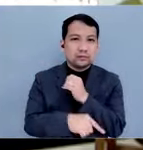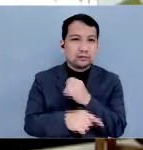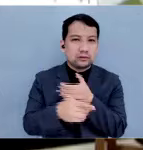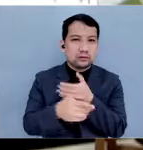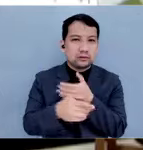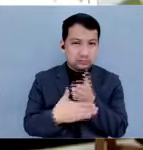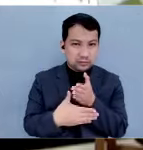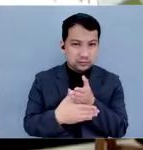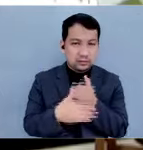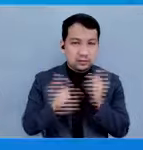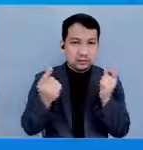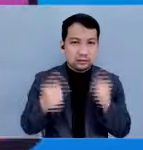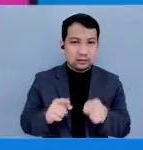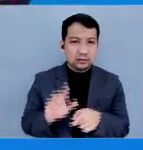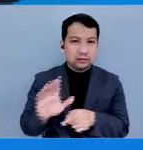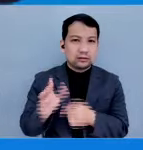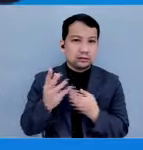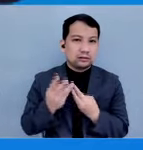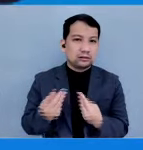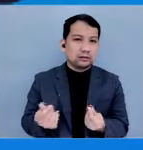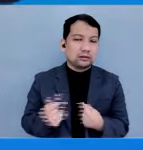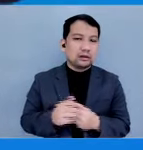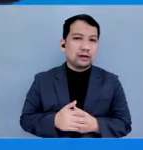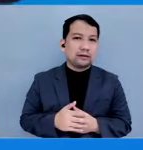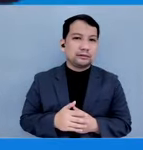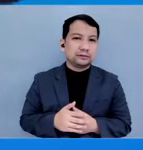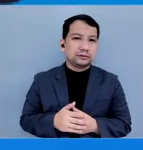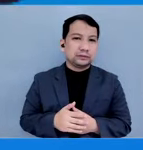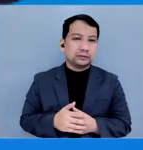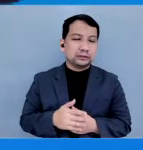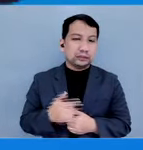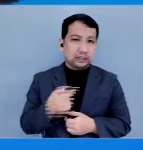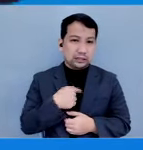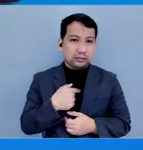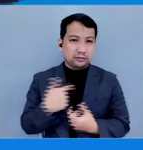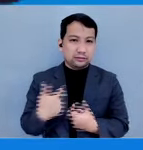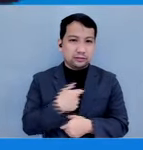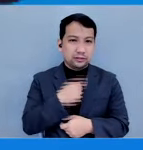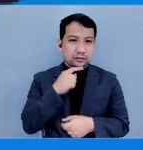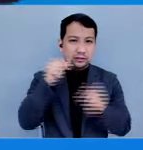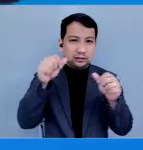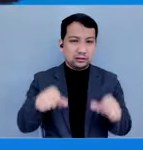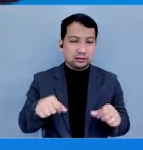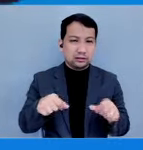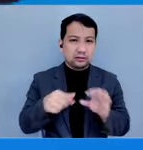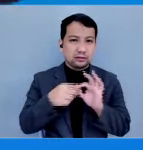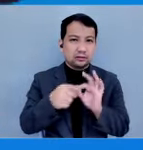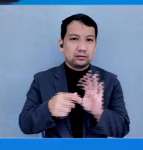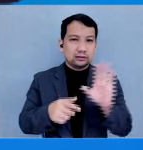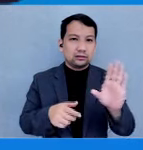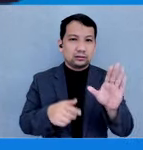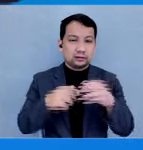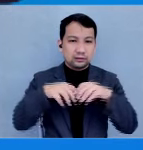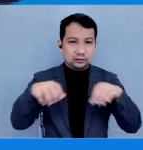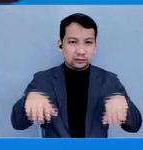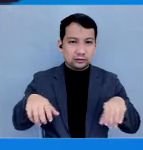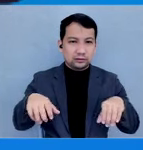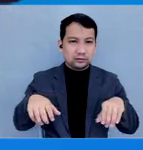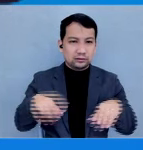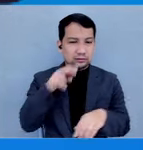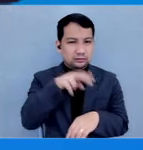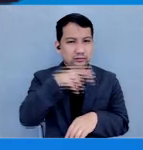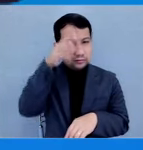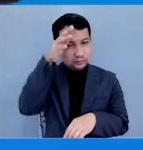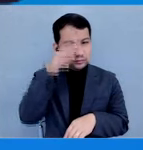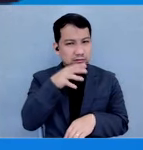dahil sa pinsalang iyong natamo. Attorney, pinost ko online ang prank naming magbabarkada sa kapitbahay namin. Napanood ng magulang